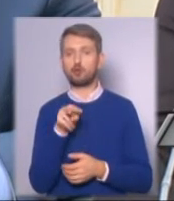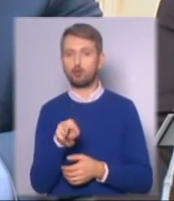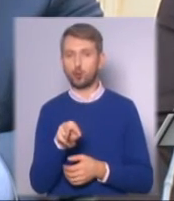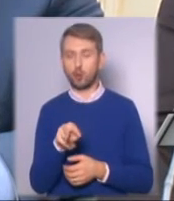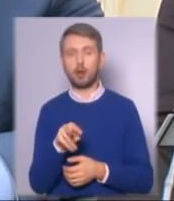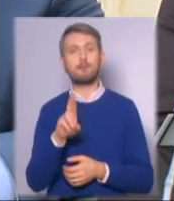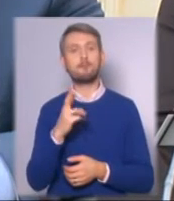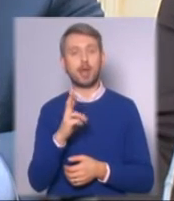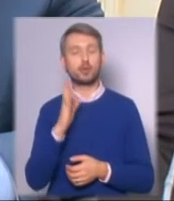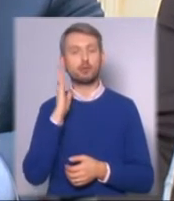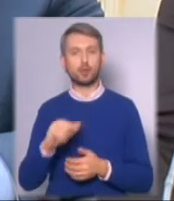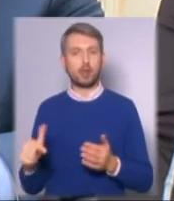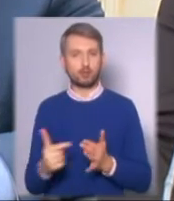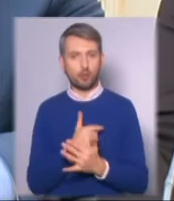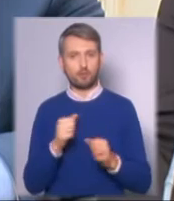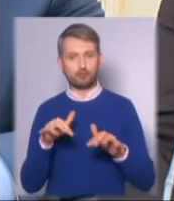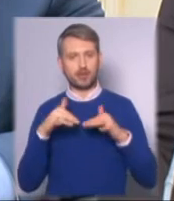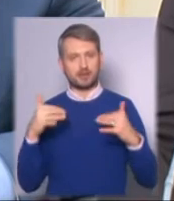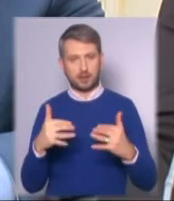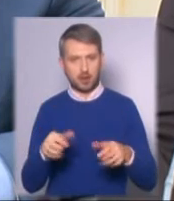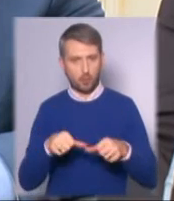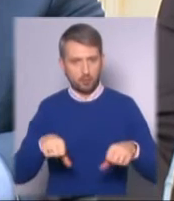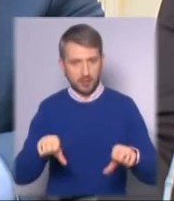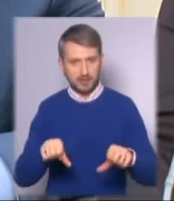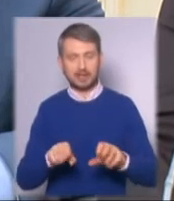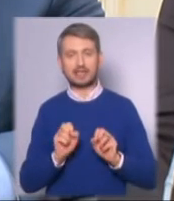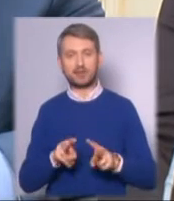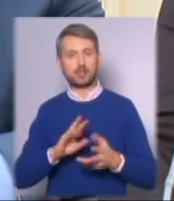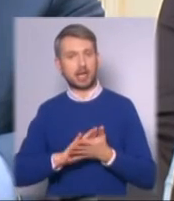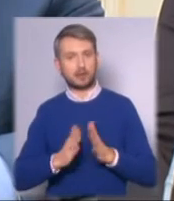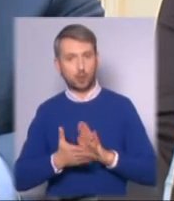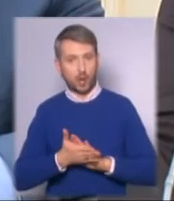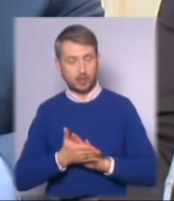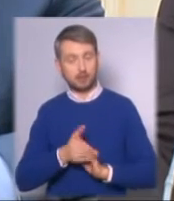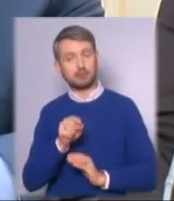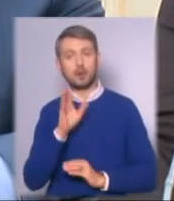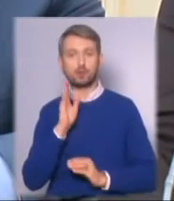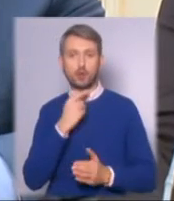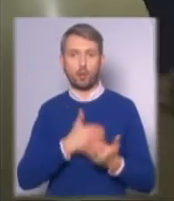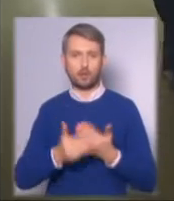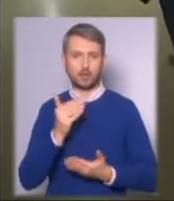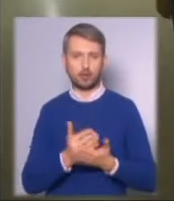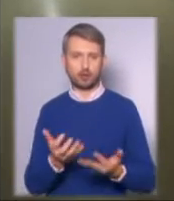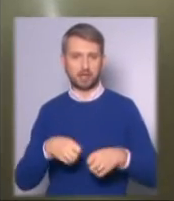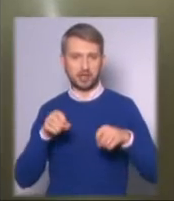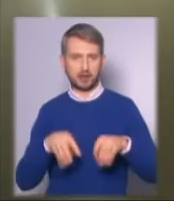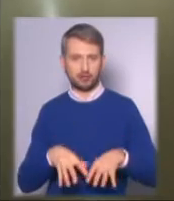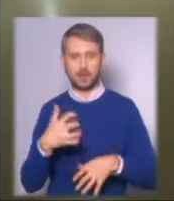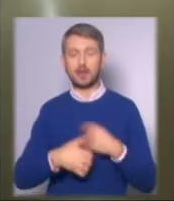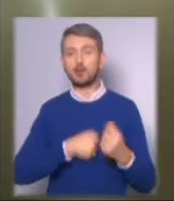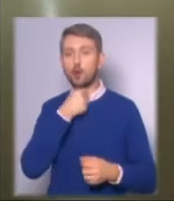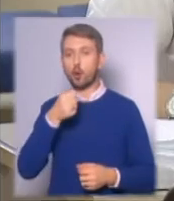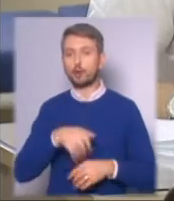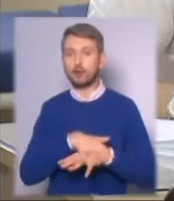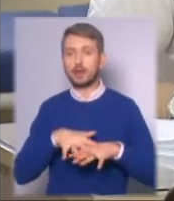буде знову засідання комісії з надзвичайних ситуацій, на ній буде вже остаточно прийнято рішення. А от серед дорослого